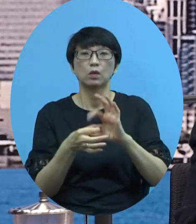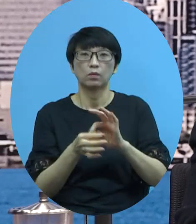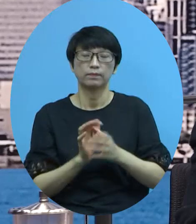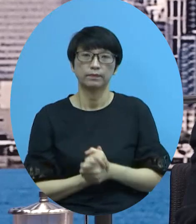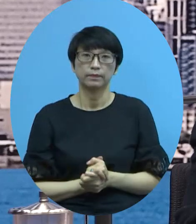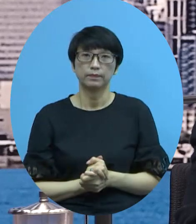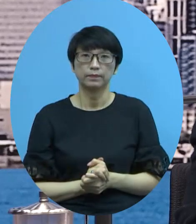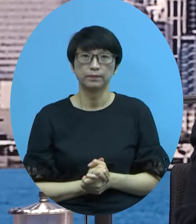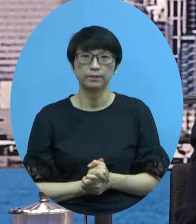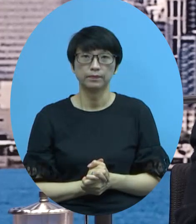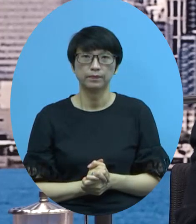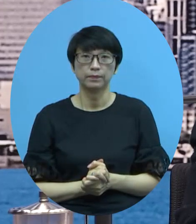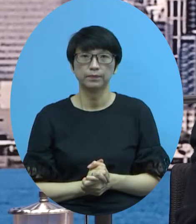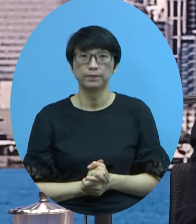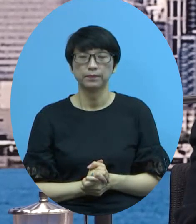嗰邊嗰位女士。